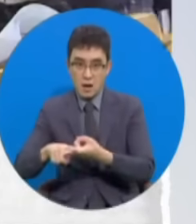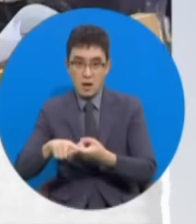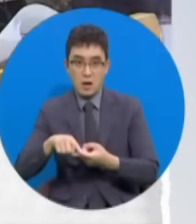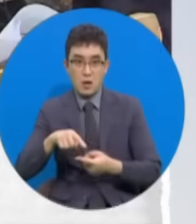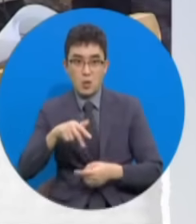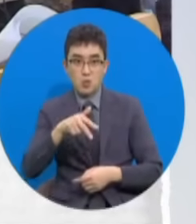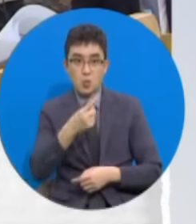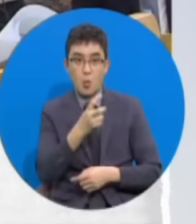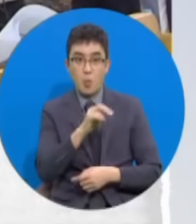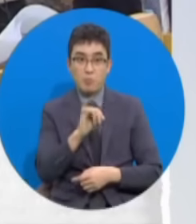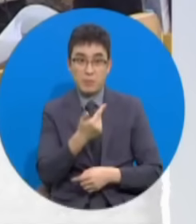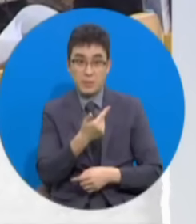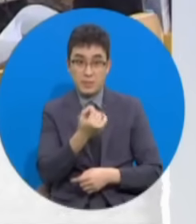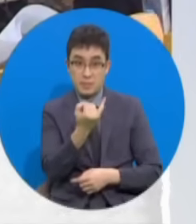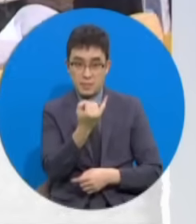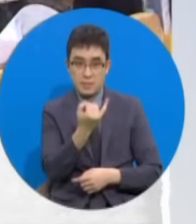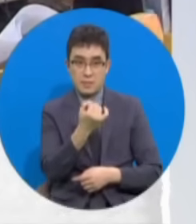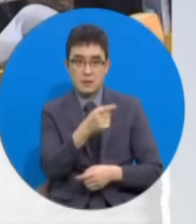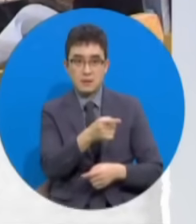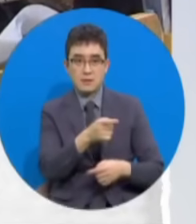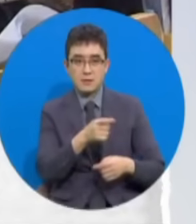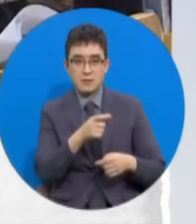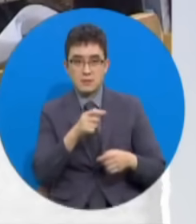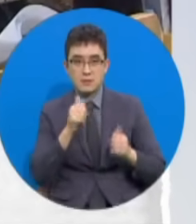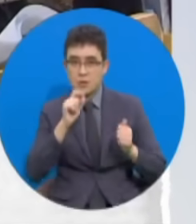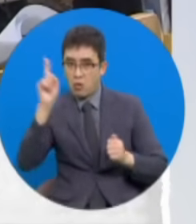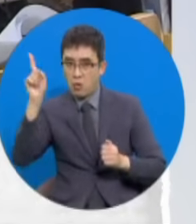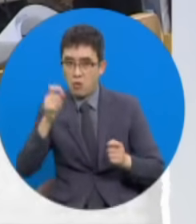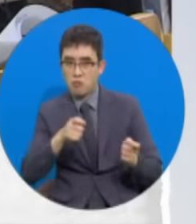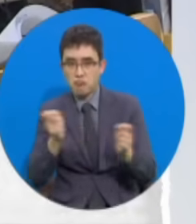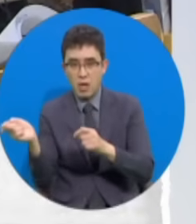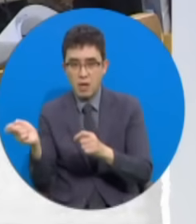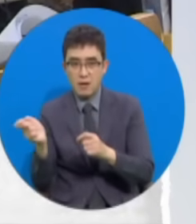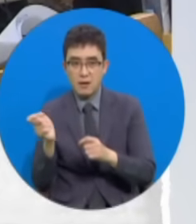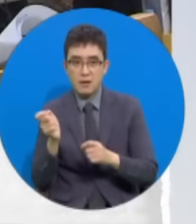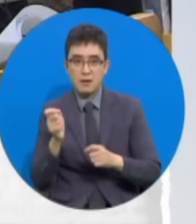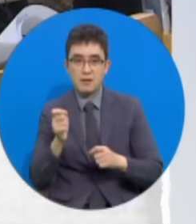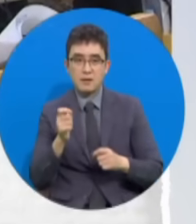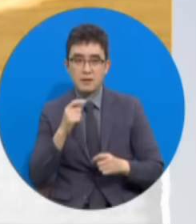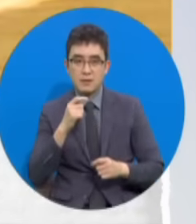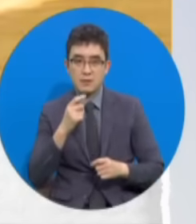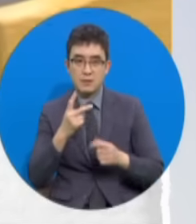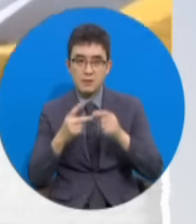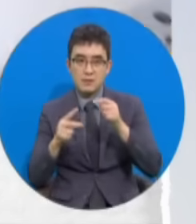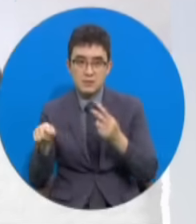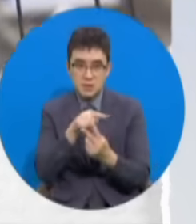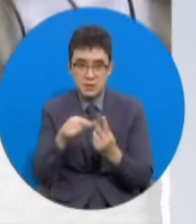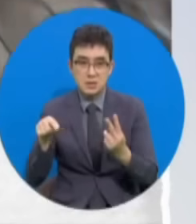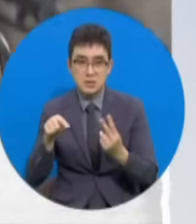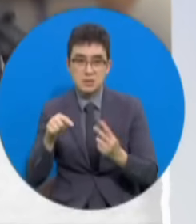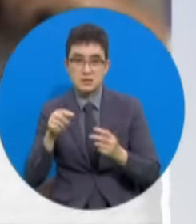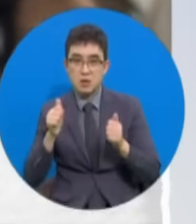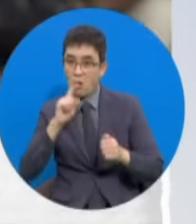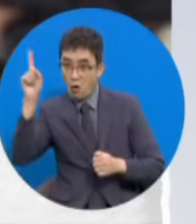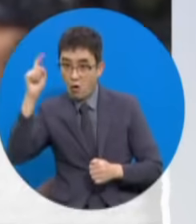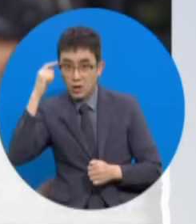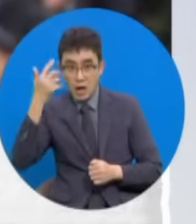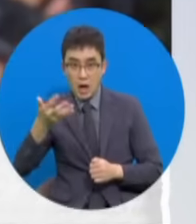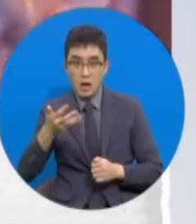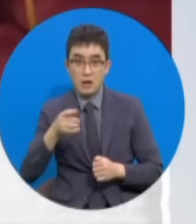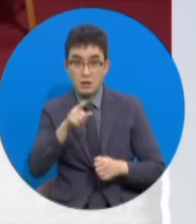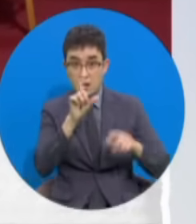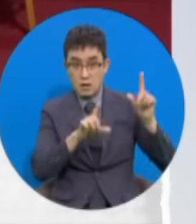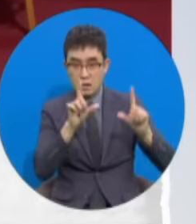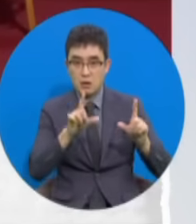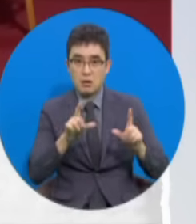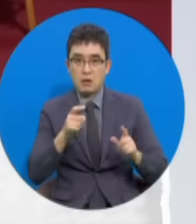대한 기소를 할지 기소 유예를 갈지 이런 검토라는 것도 다 정치적인 행동이라 그런다면은 그게 왜 민주당을 오히려 도와주게 되는